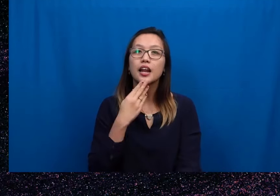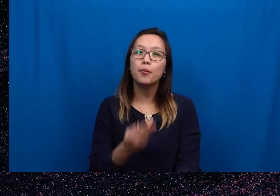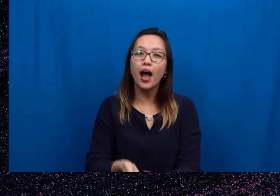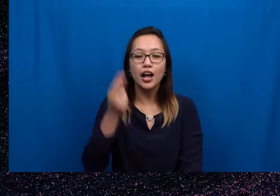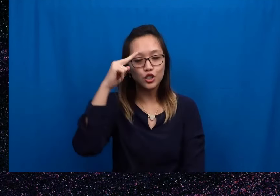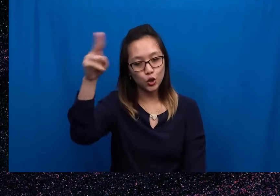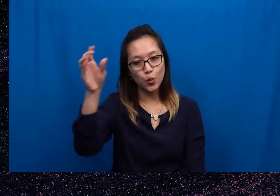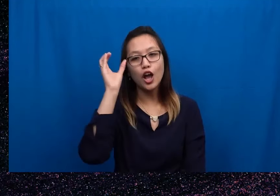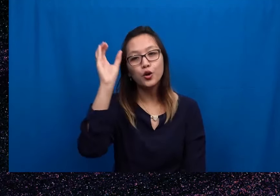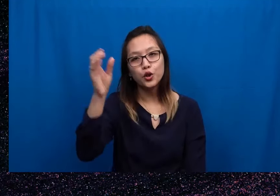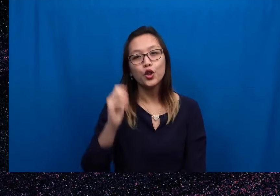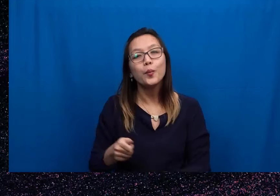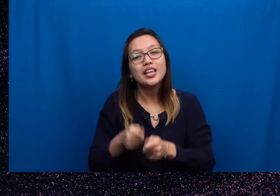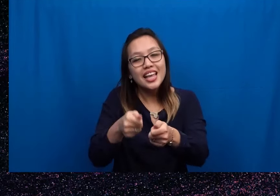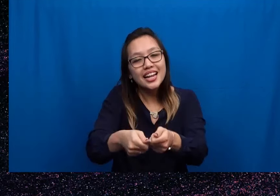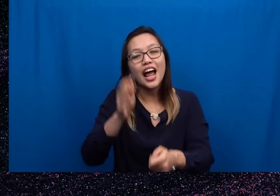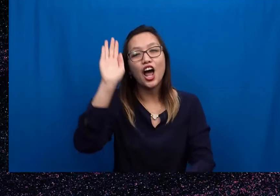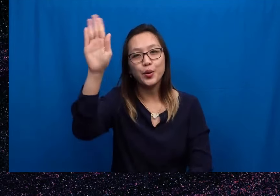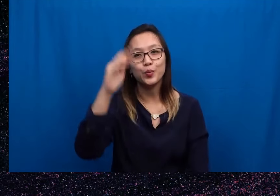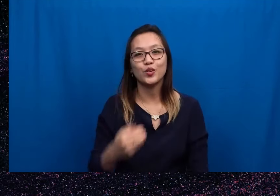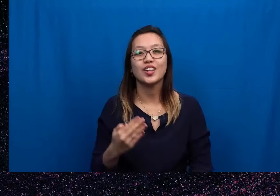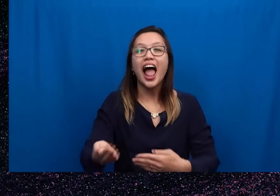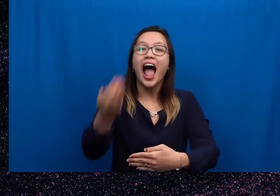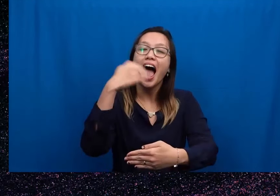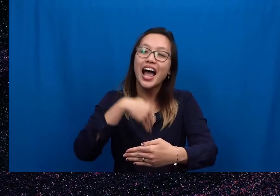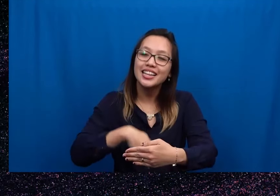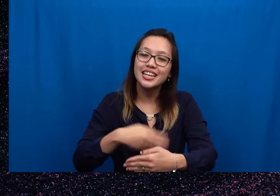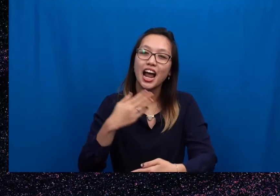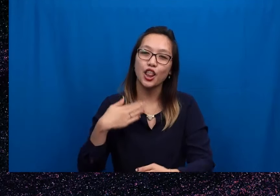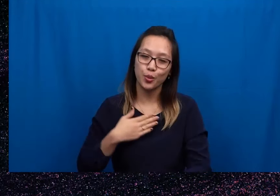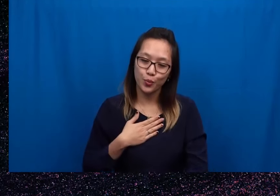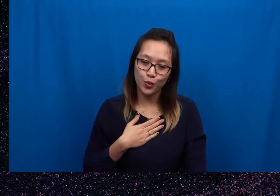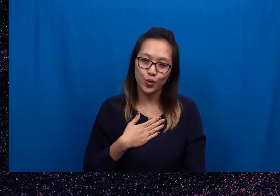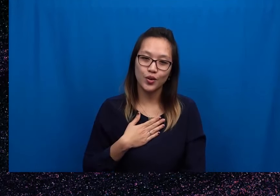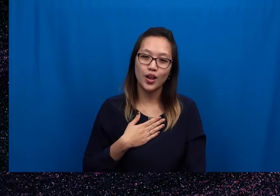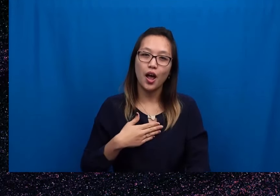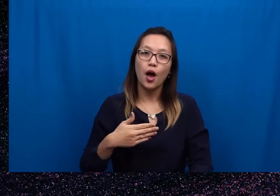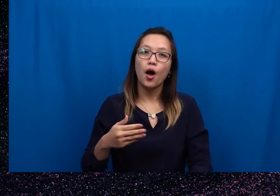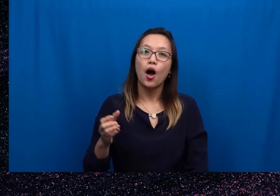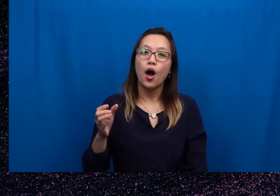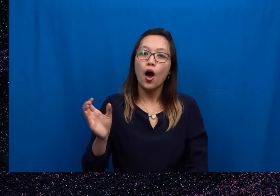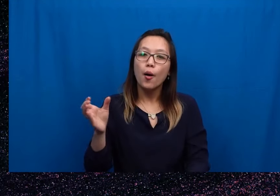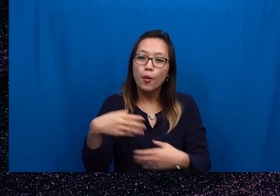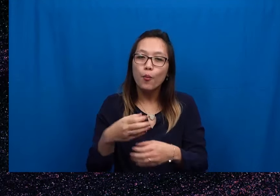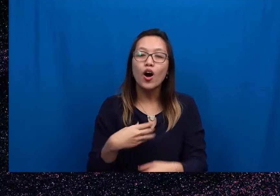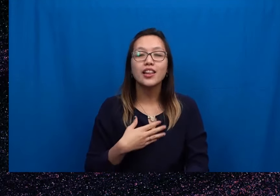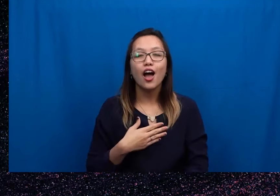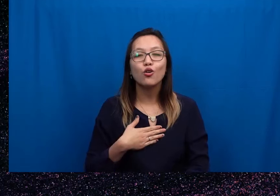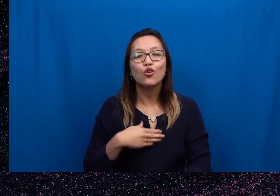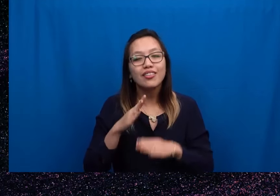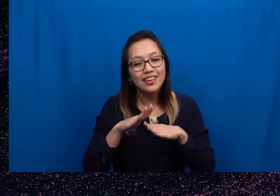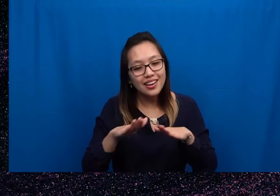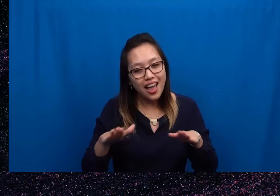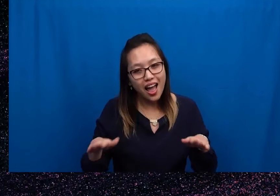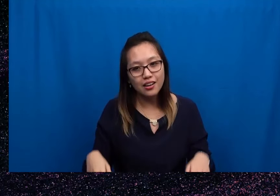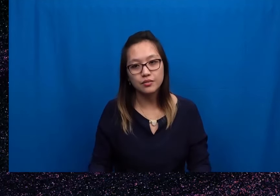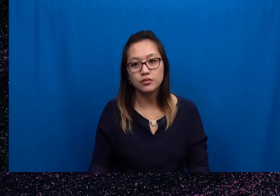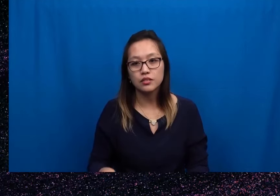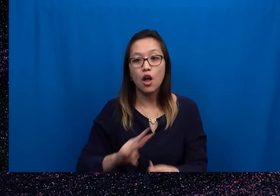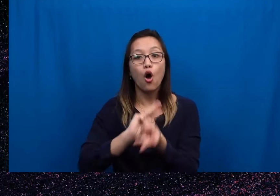untuk penyertaan-Mu. Kehadiran-Mu menenangkan jiwa kami. Sekalipun bumi